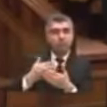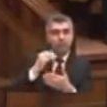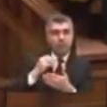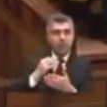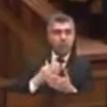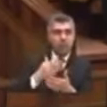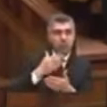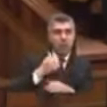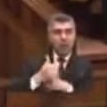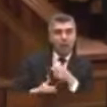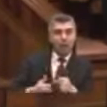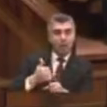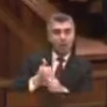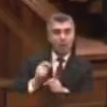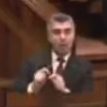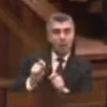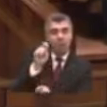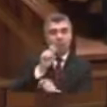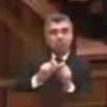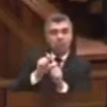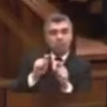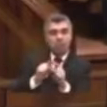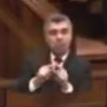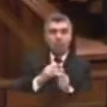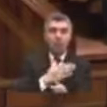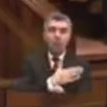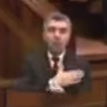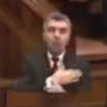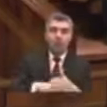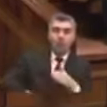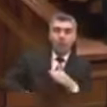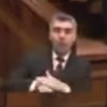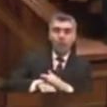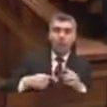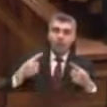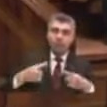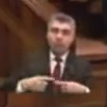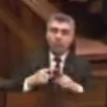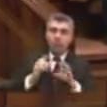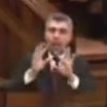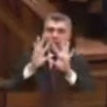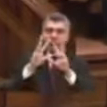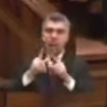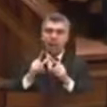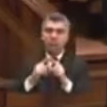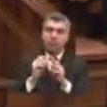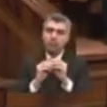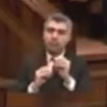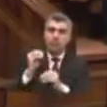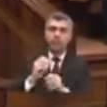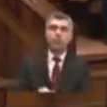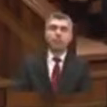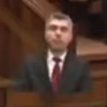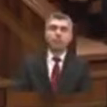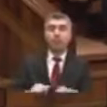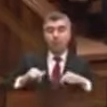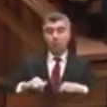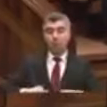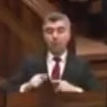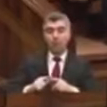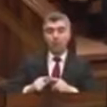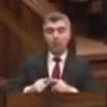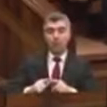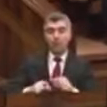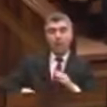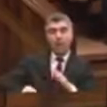استثنائيه، خصوصا بعد الانجازات اللي حققوها اسود الاطلس، وممكن تحطم كل الارقام القياسيه. السيد الوزير، اللاعبين اللي عدد كبير